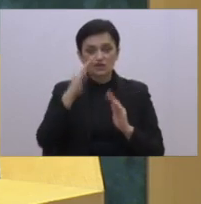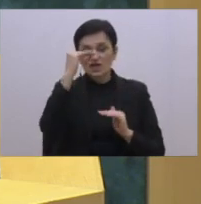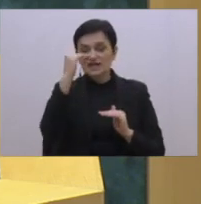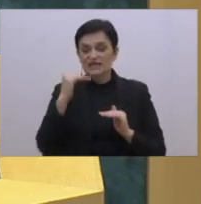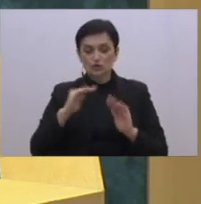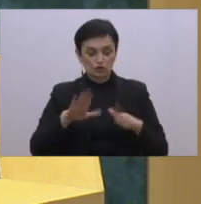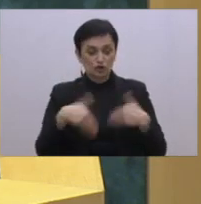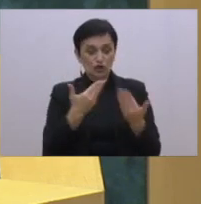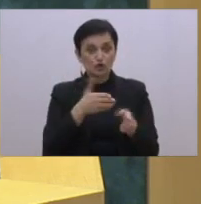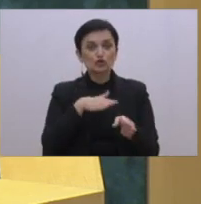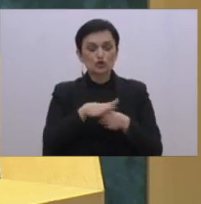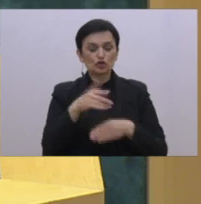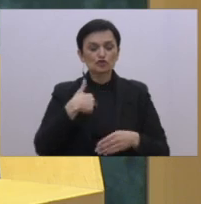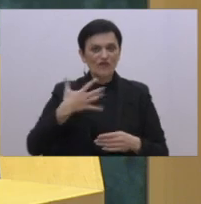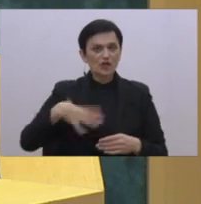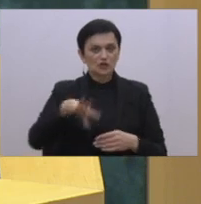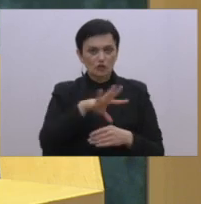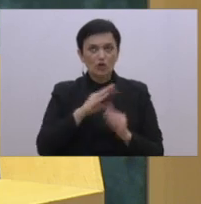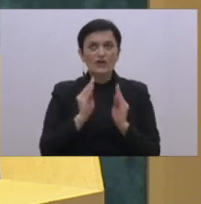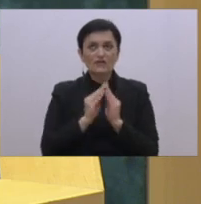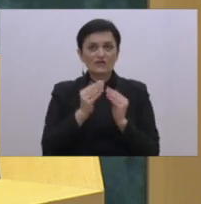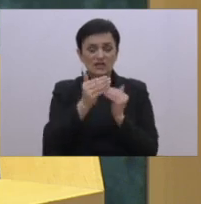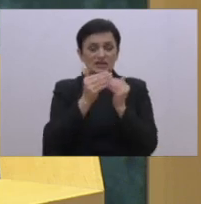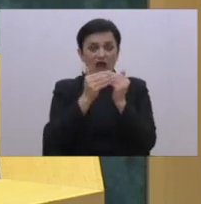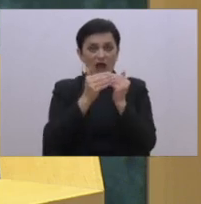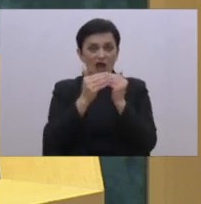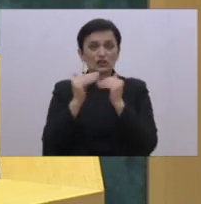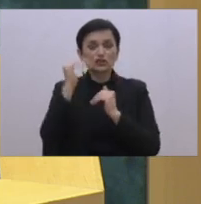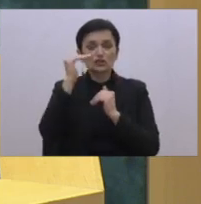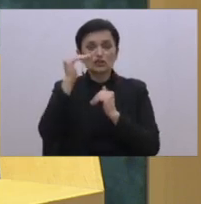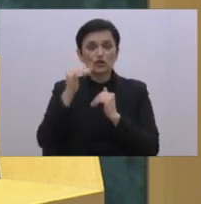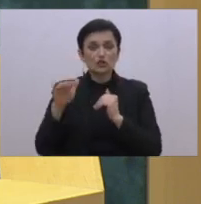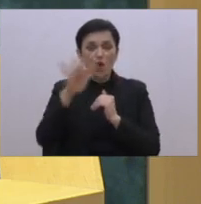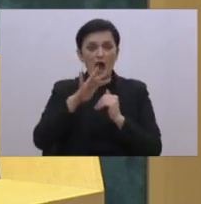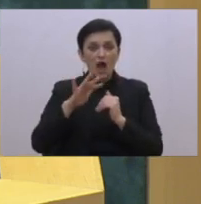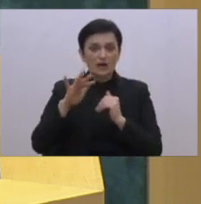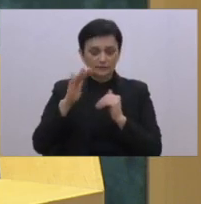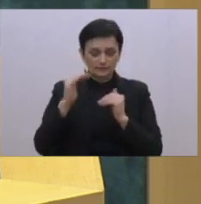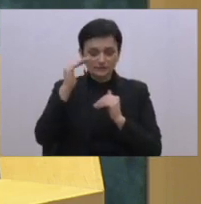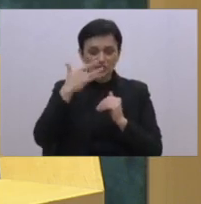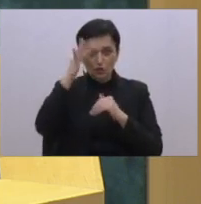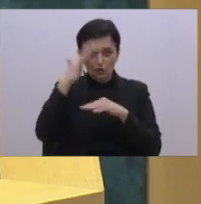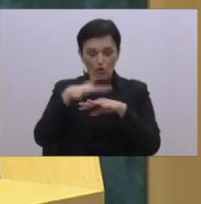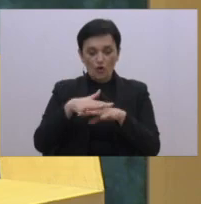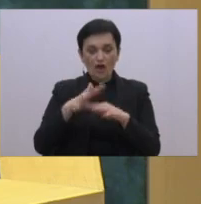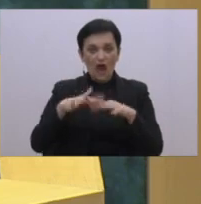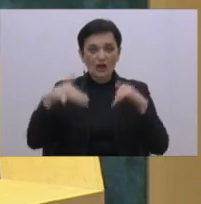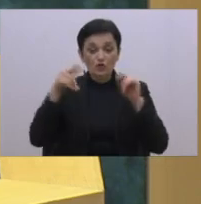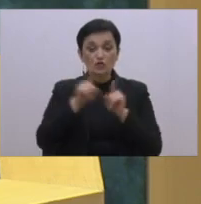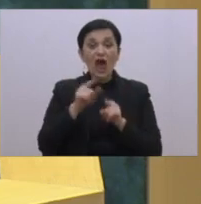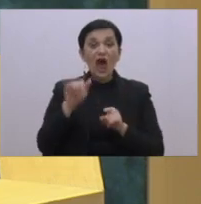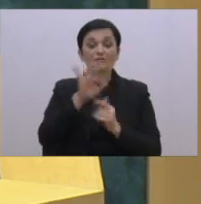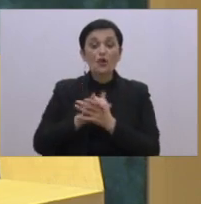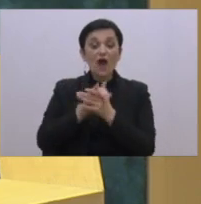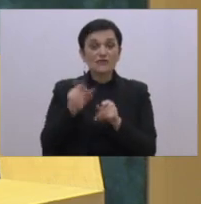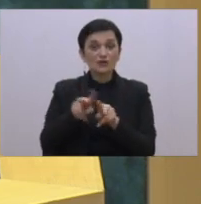რომლის შესრულებას ჩვენს ქვეყანას ისევე დაახლოებს ჩრდილოატლანტიკურ ალიანსთან, როგორც ეს ევროკავშირის შემთხვევაში მოხდა.